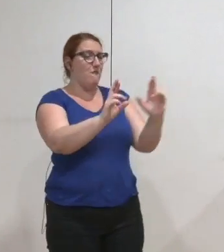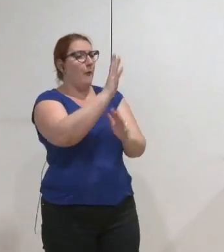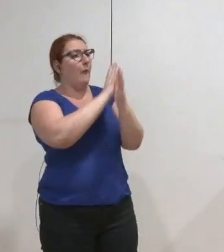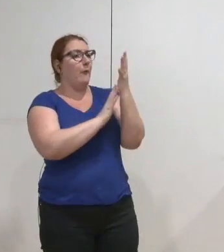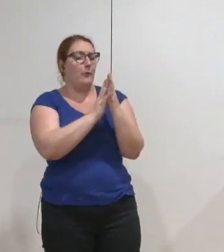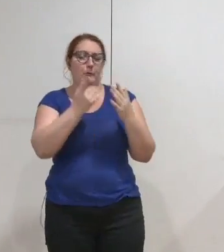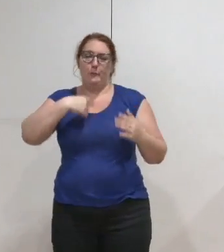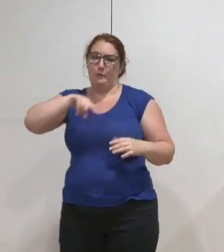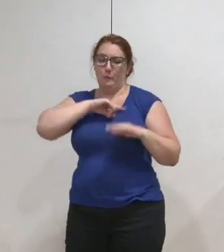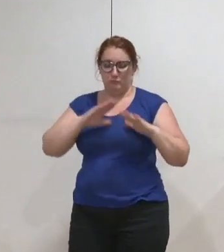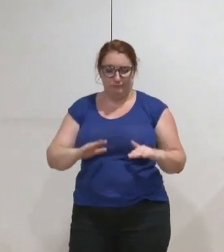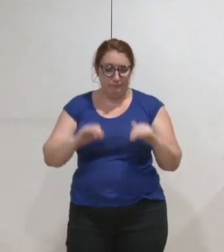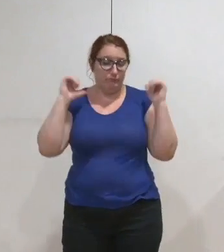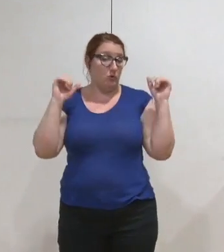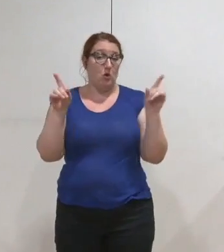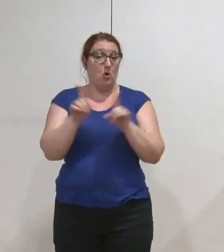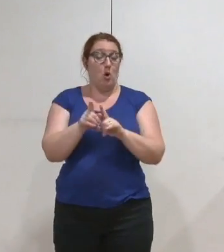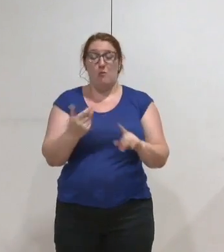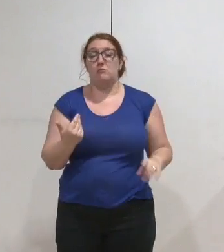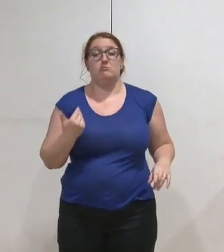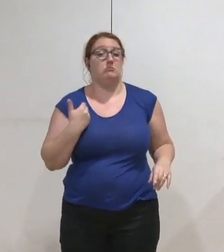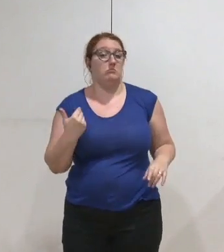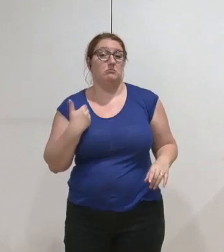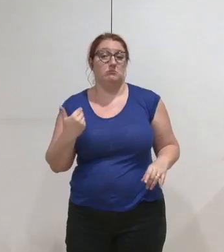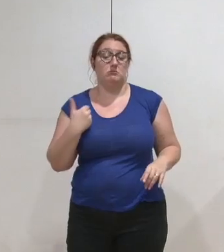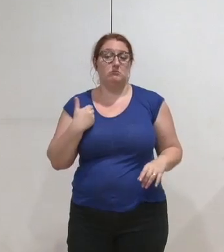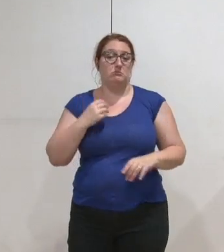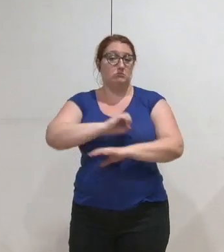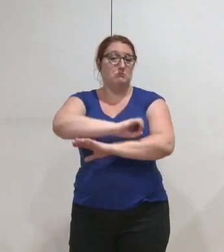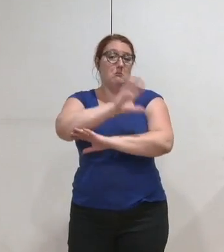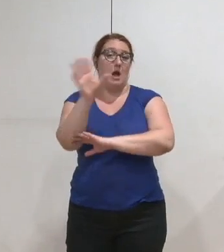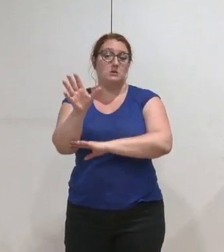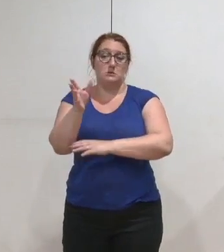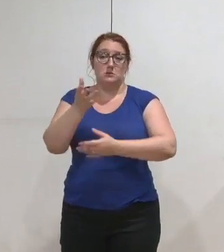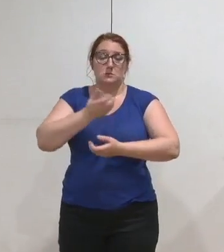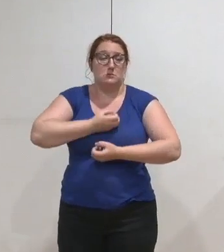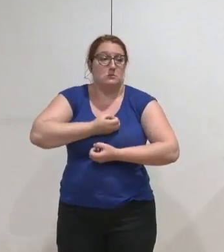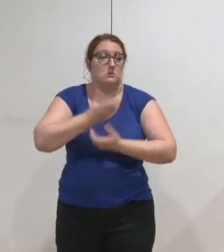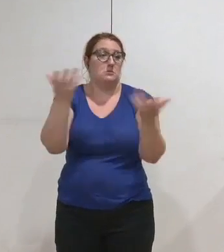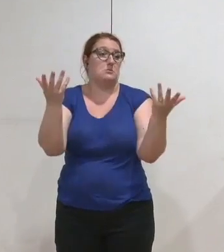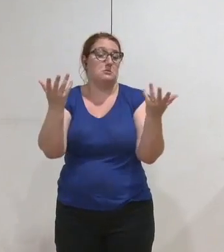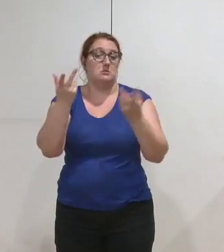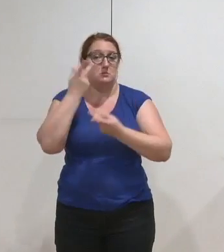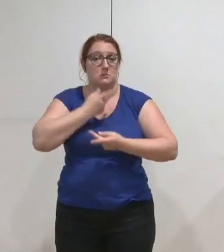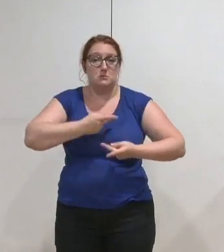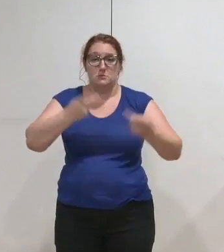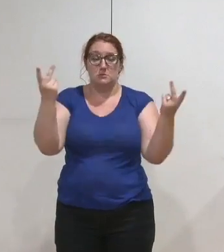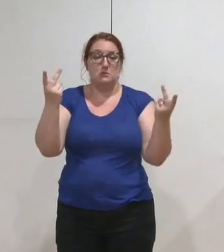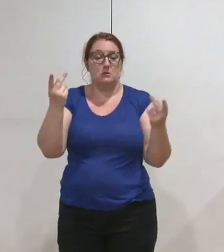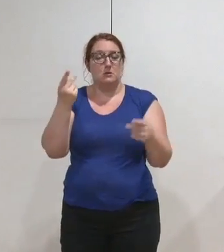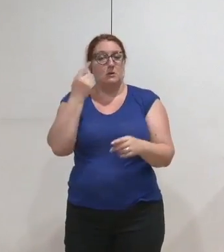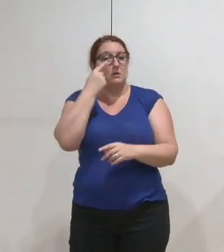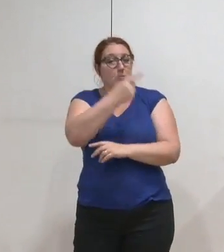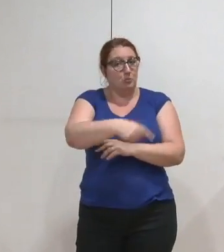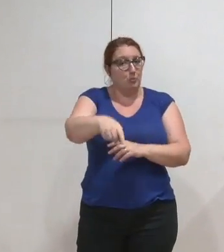l'avions exprimé il y a peu de temps à l'occasion d'un qu de presse que de votre point de vue vous ne